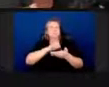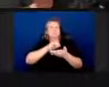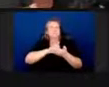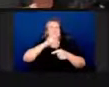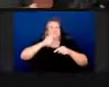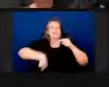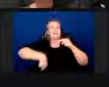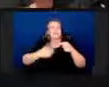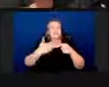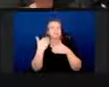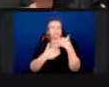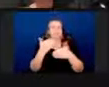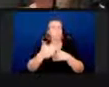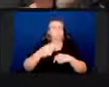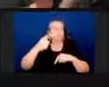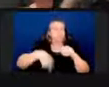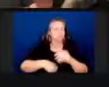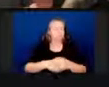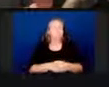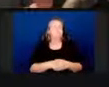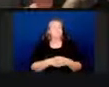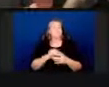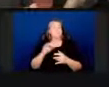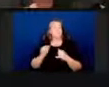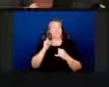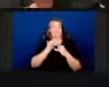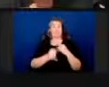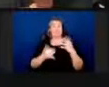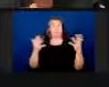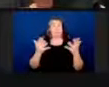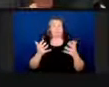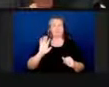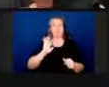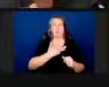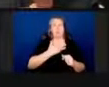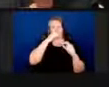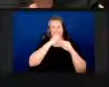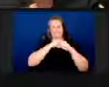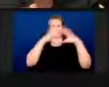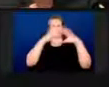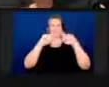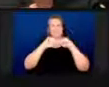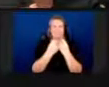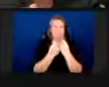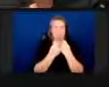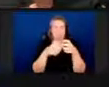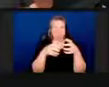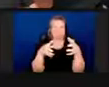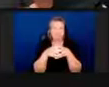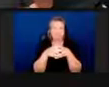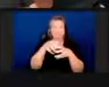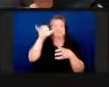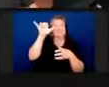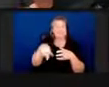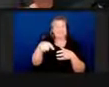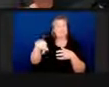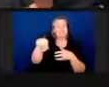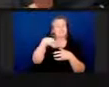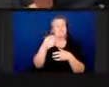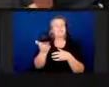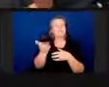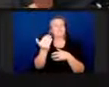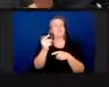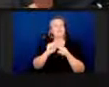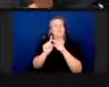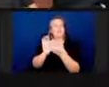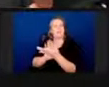التأثير والمدخلات التي نحن نحتاجها. وأخيرا نحن قمنا بتطوير فريق الرؤية، وهو مجموعة من